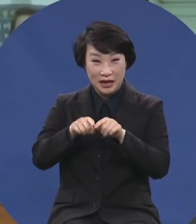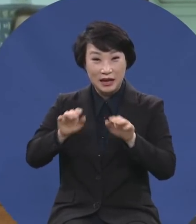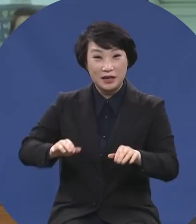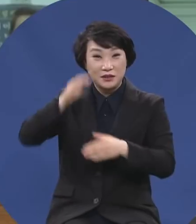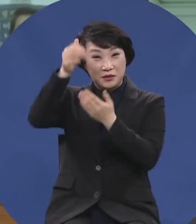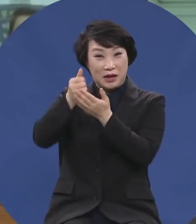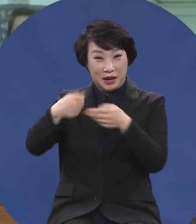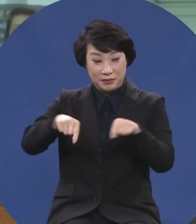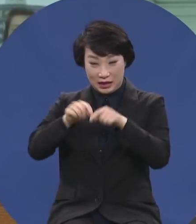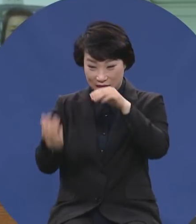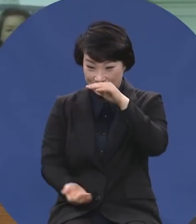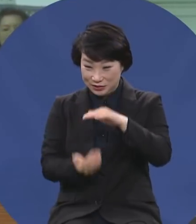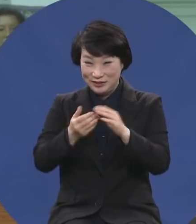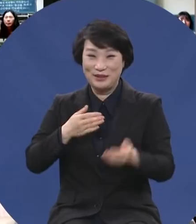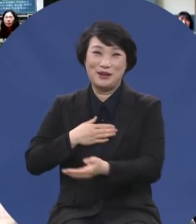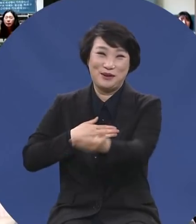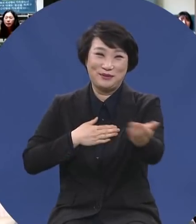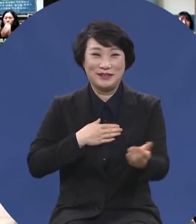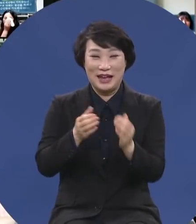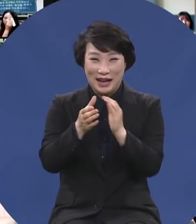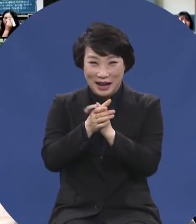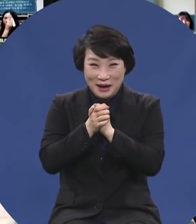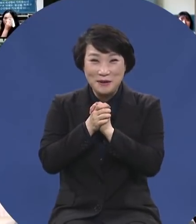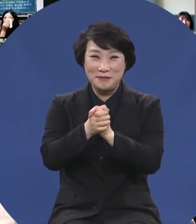성령으로 이루어지신 분 아멘 합시다.